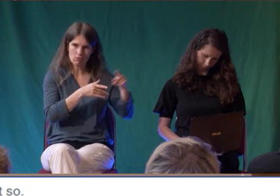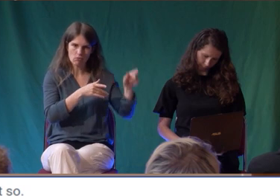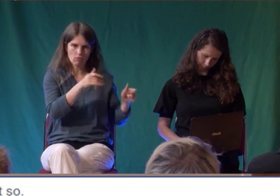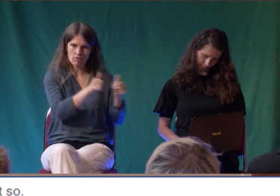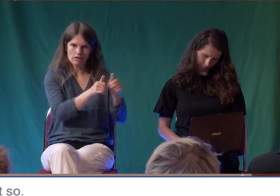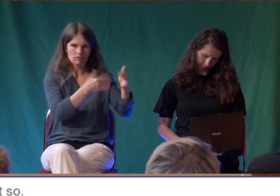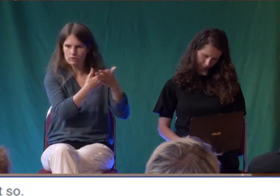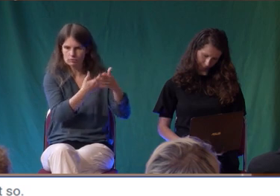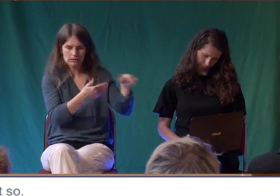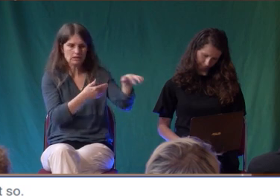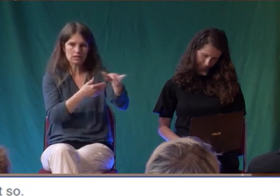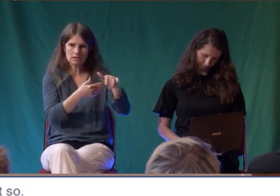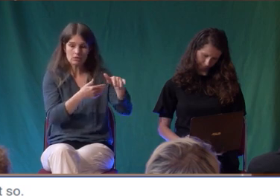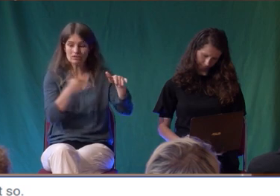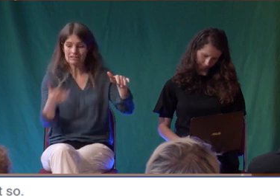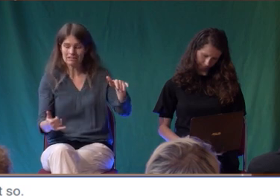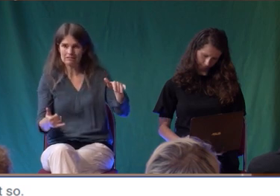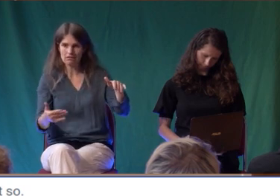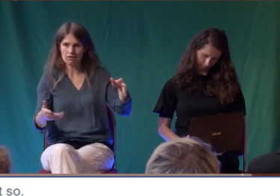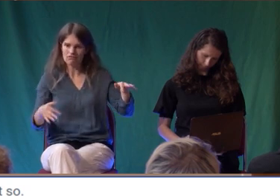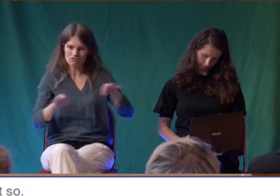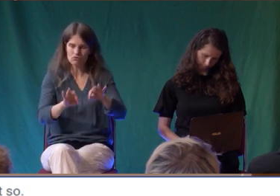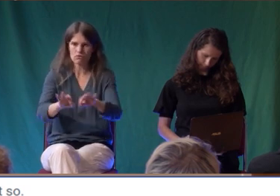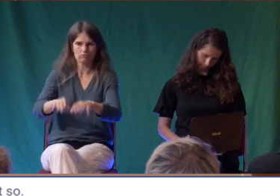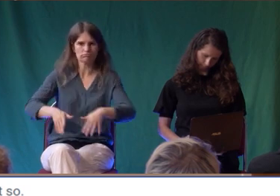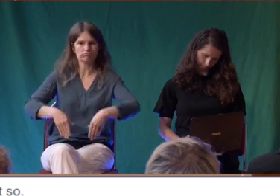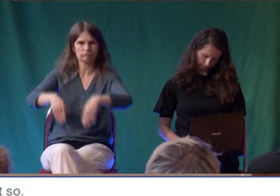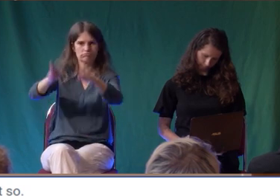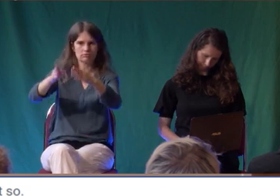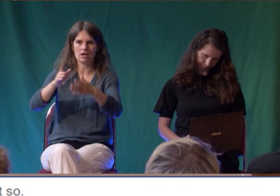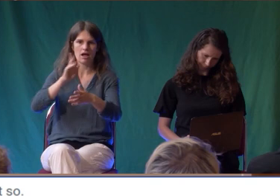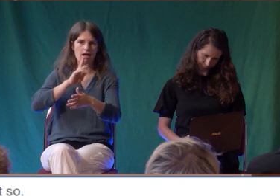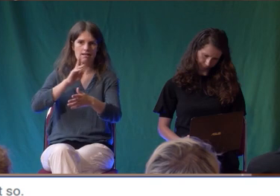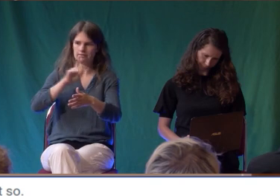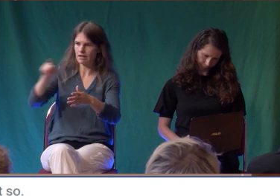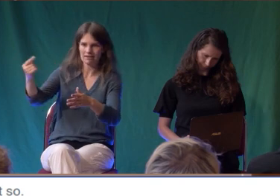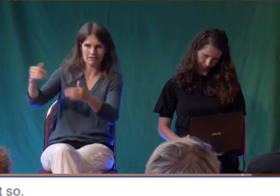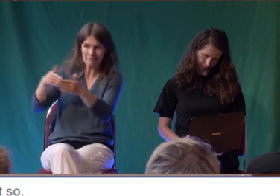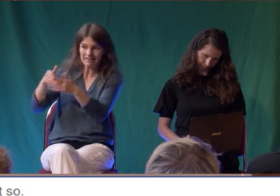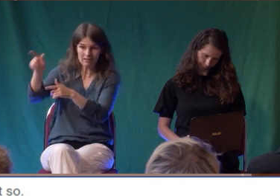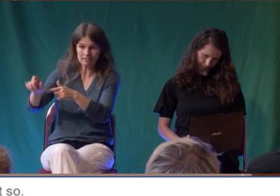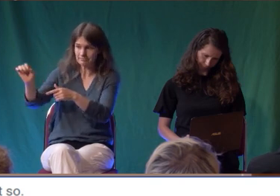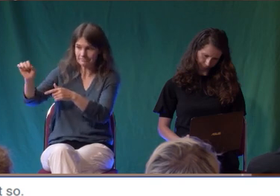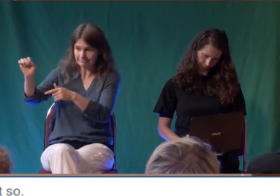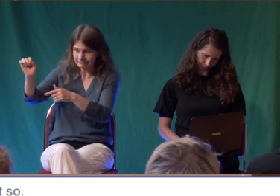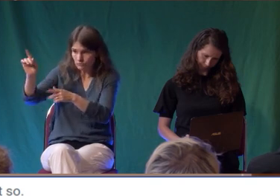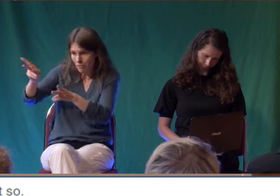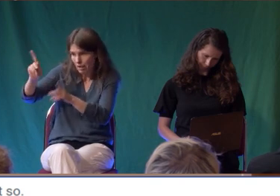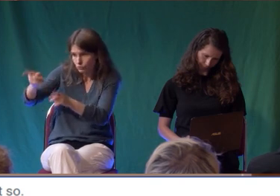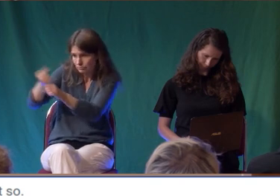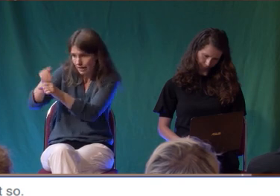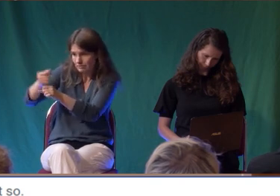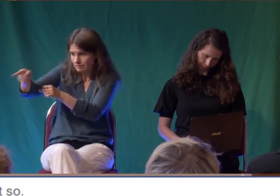Partner und auch die Kinder von Alltags Dingen die der Behinderte Elternteil sonst machen würde